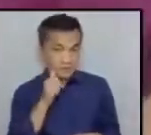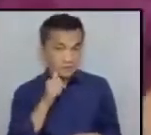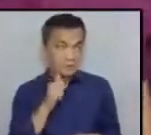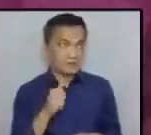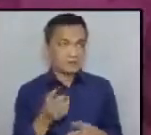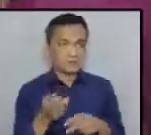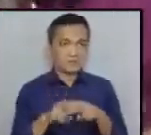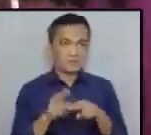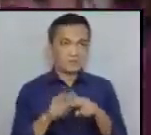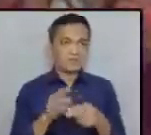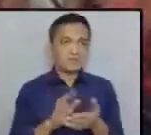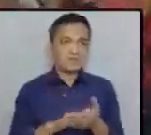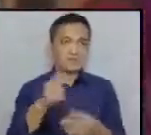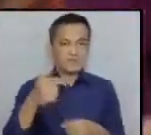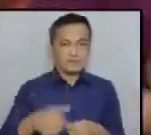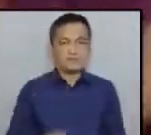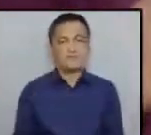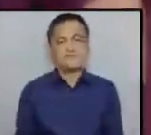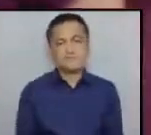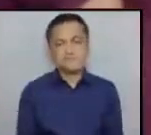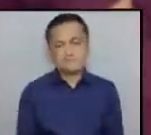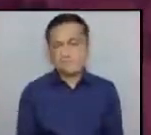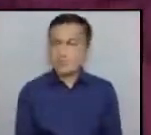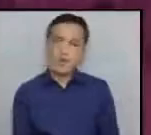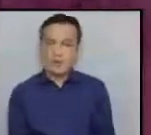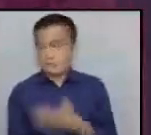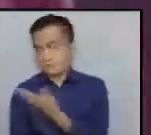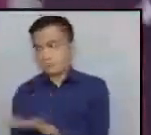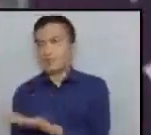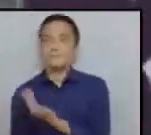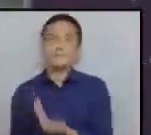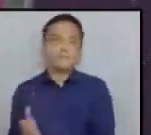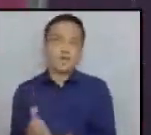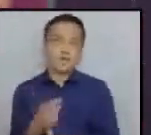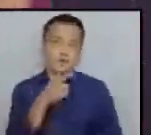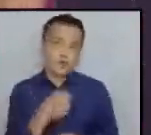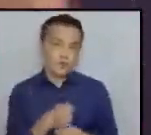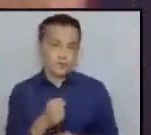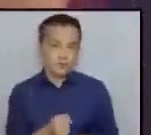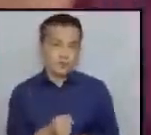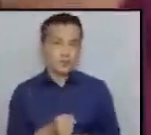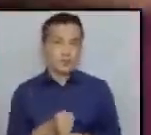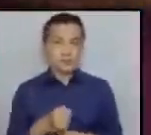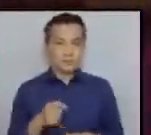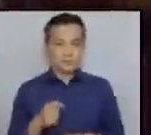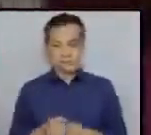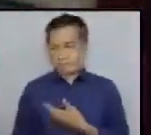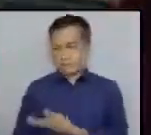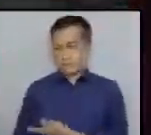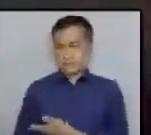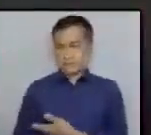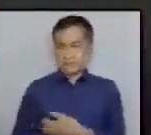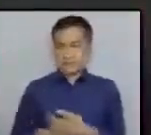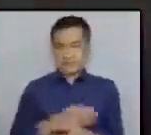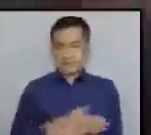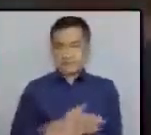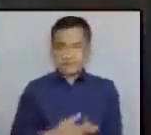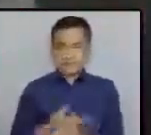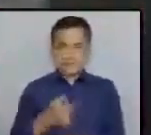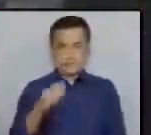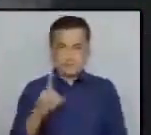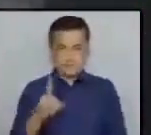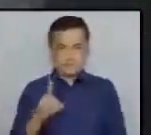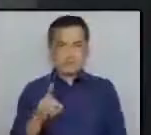pakita agad natin yung una rito. Yes. Sino pong gumawa nito? Ito po ang Yugto Creations. Ito po ang anak ng God at ng USC Graduate School.